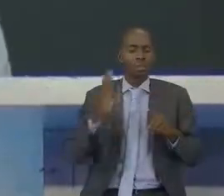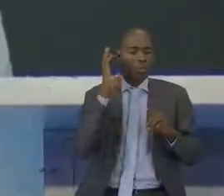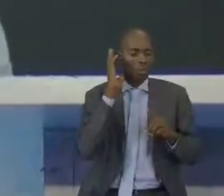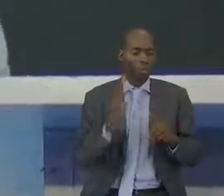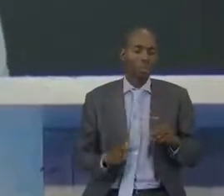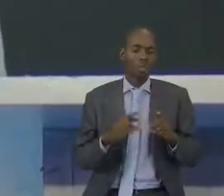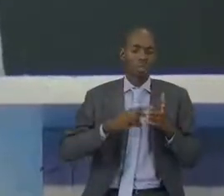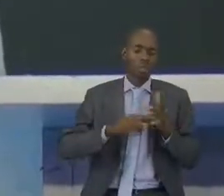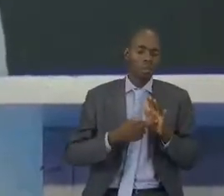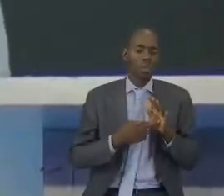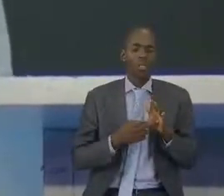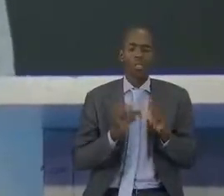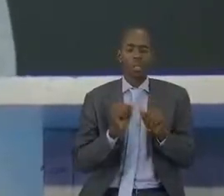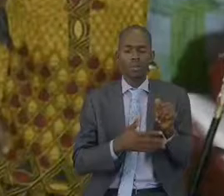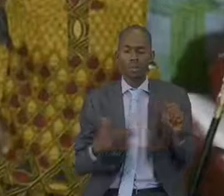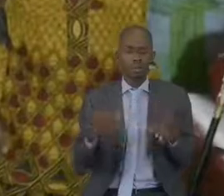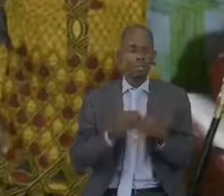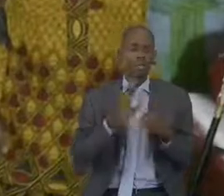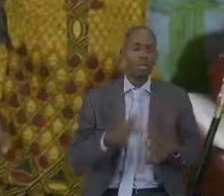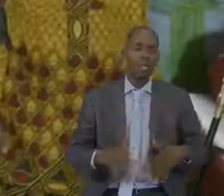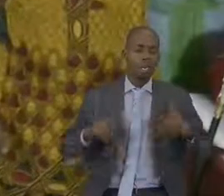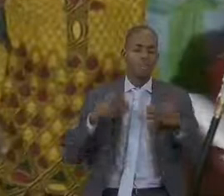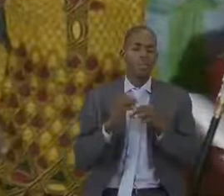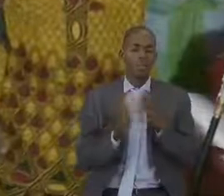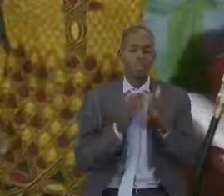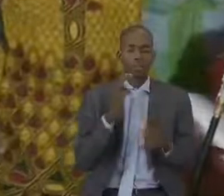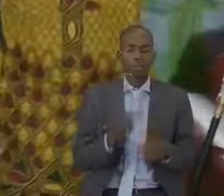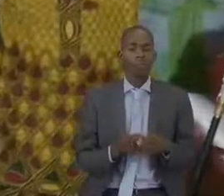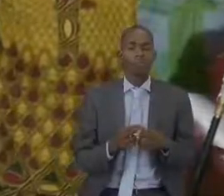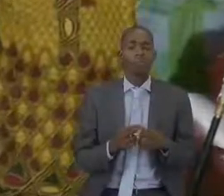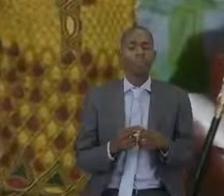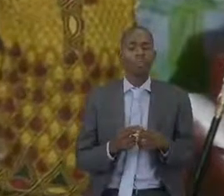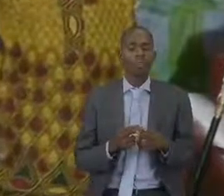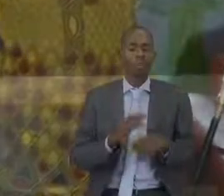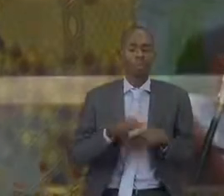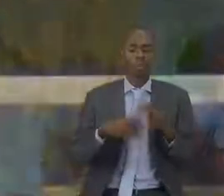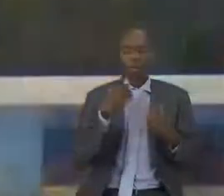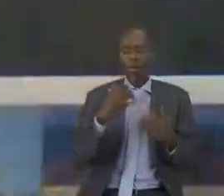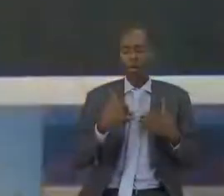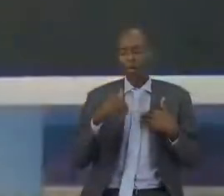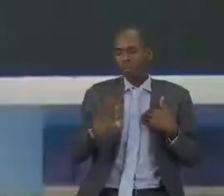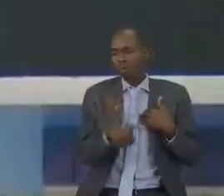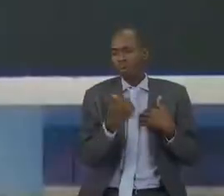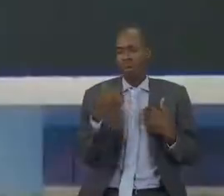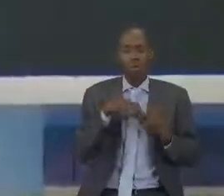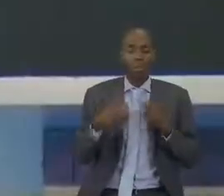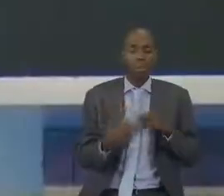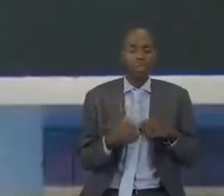répare tout maintenant dans ta vie. Tous ceux qui ont d'autres défis que